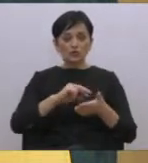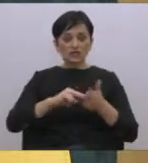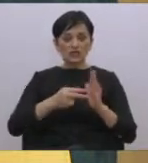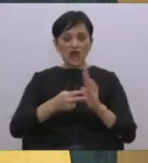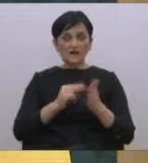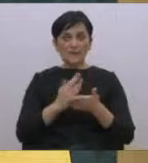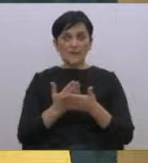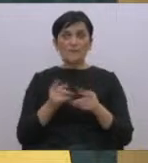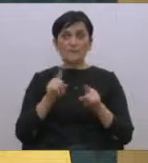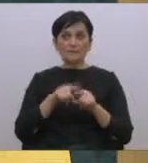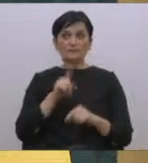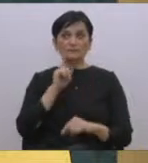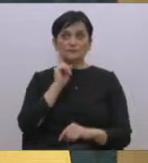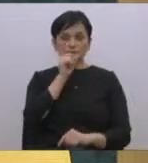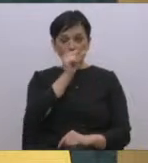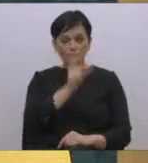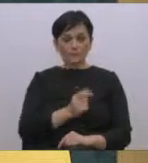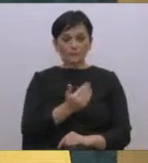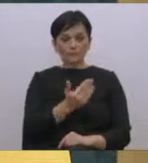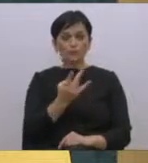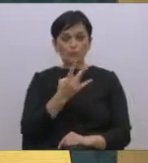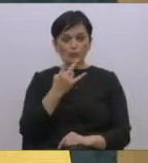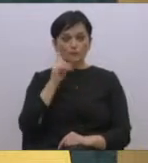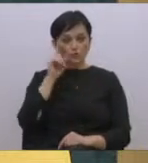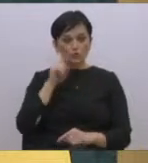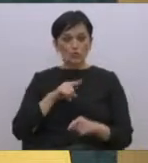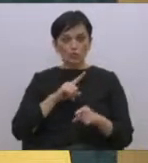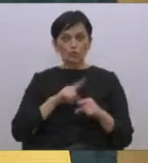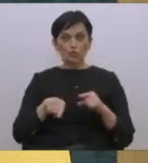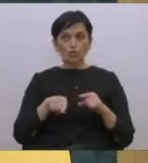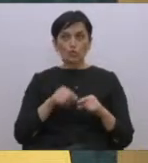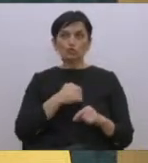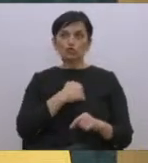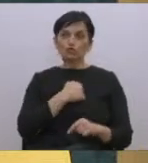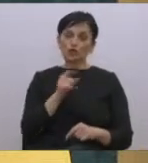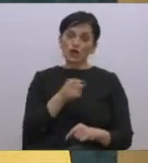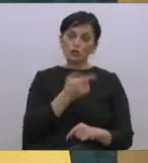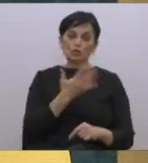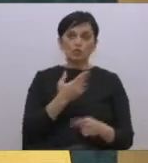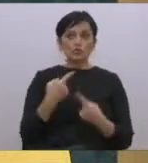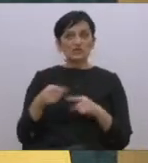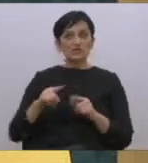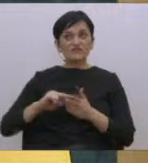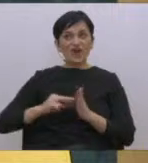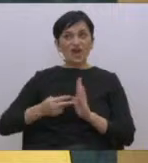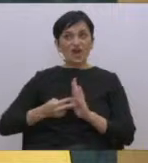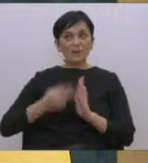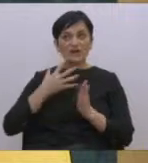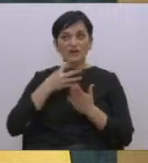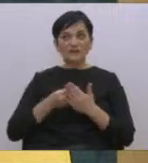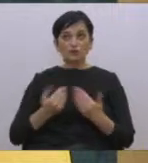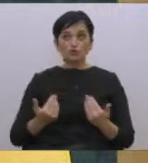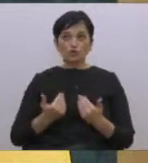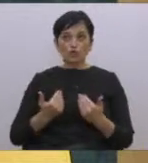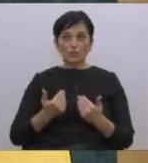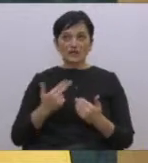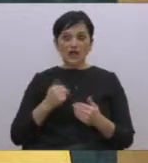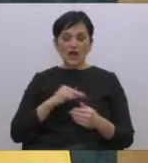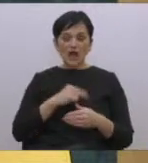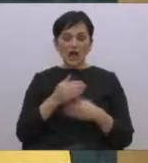ნაწილს, ასევე ახალგაზრდისთვისაც უნდა იყოს ცნობილი დროულად მიდის ჯარში თუ სხვაგვარად გეგმავს თავის ცხოვრებას და